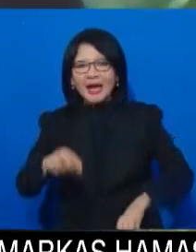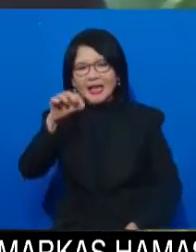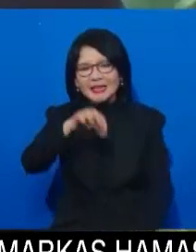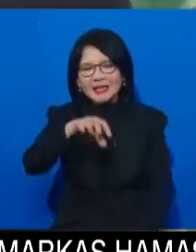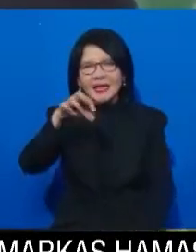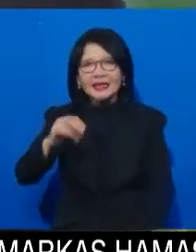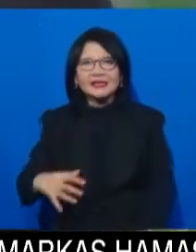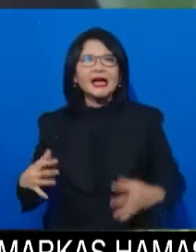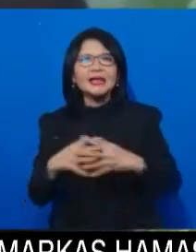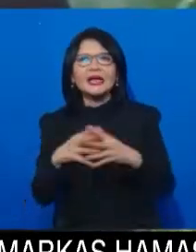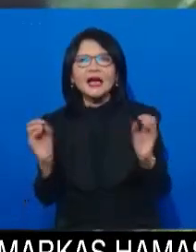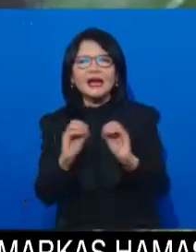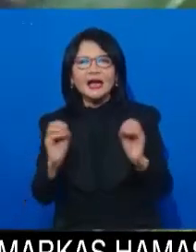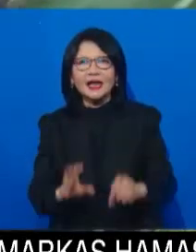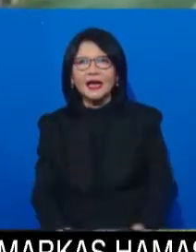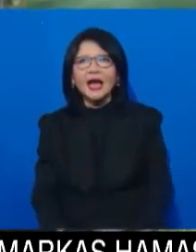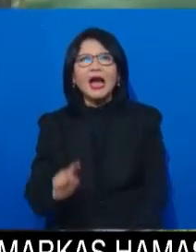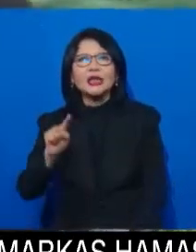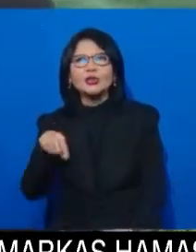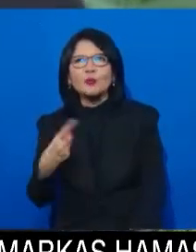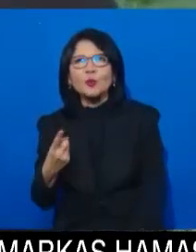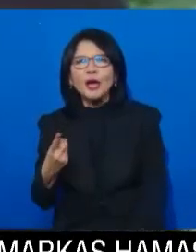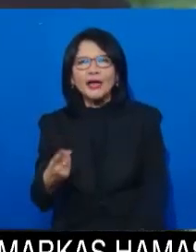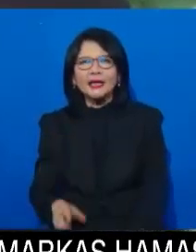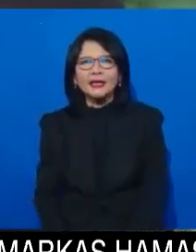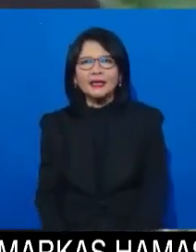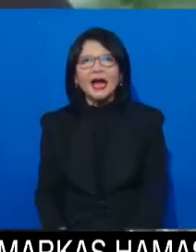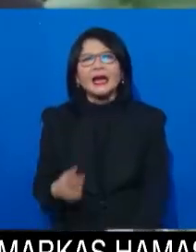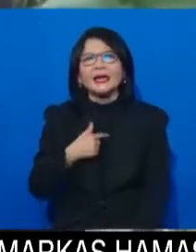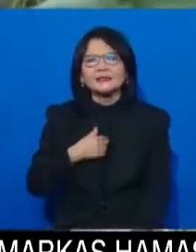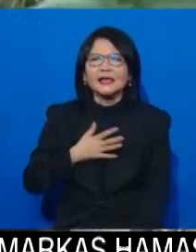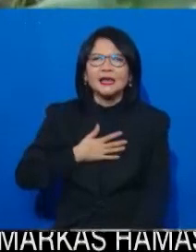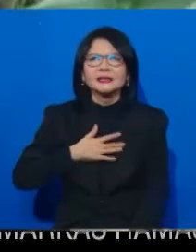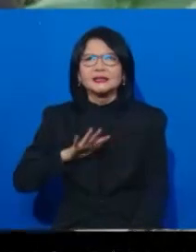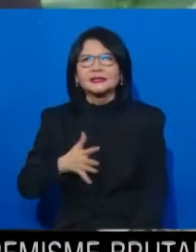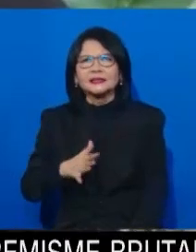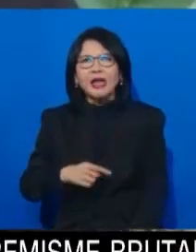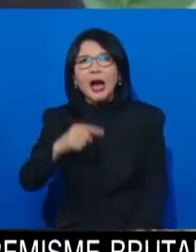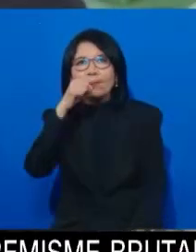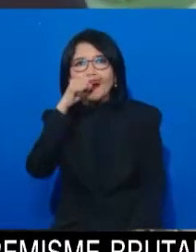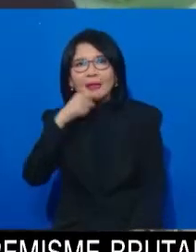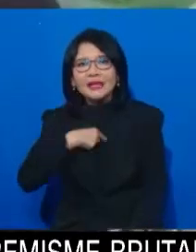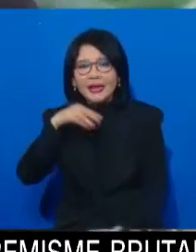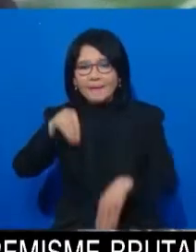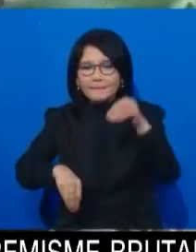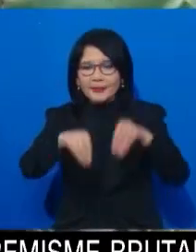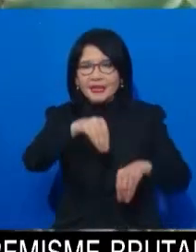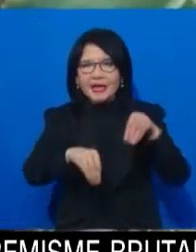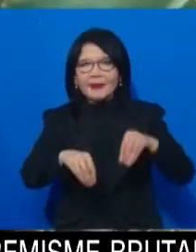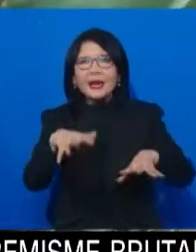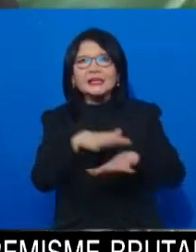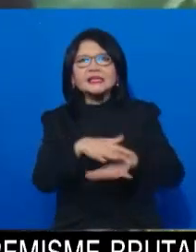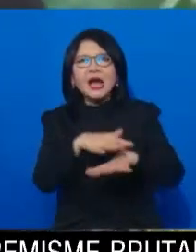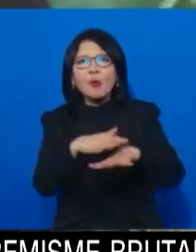ya. Nah, ini bermula dari karena keresahan saya, bapak saya itu menanam di lahan persawahan. Dalam 2 tahun